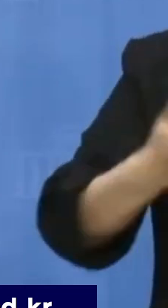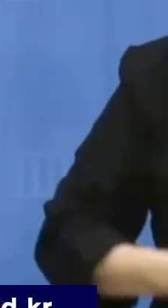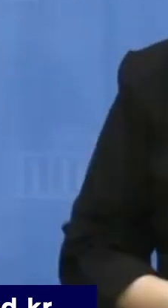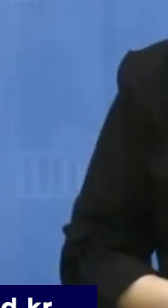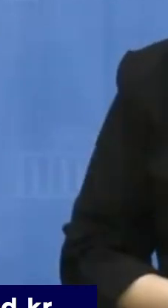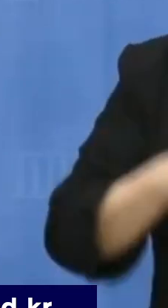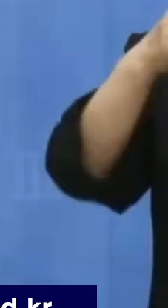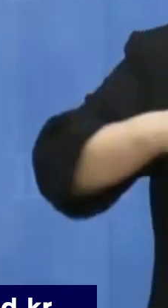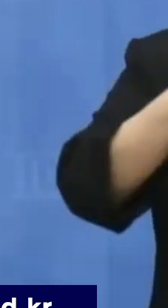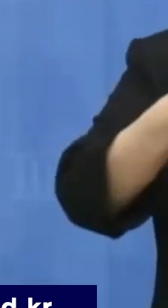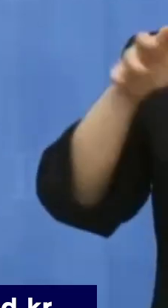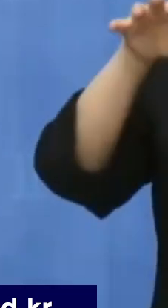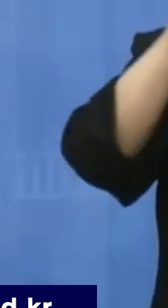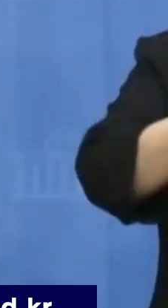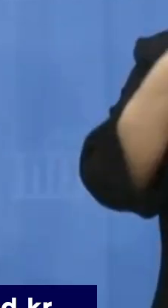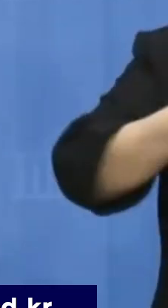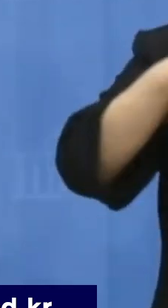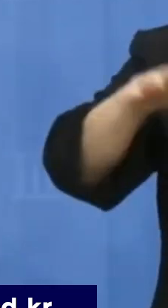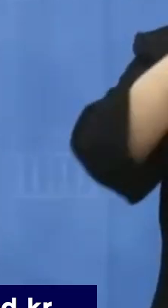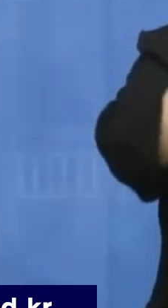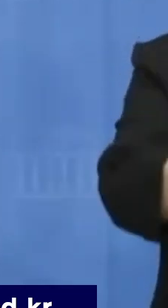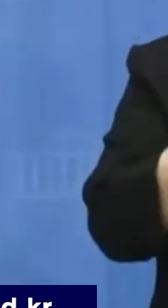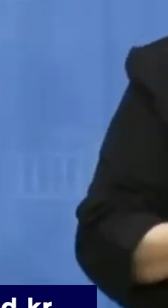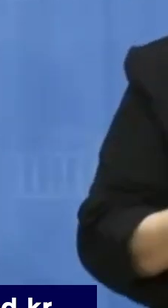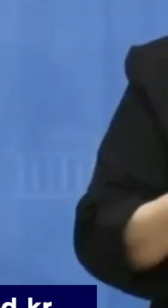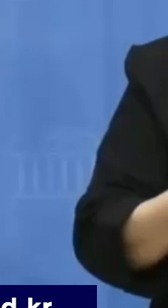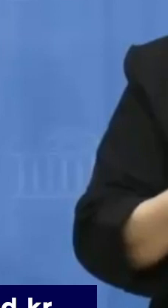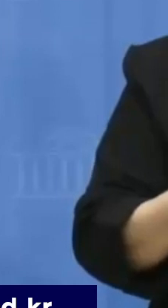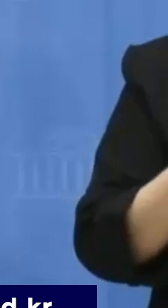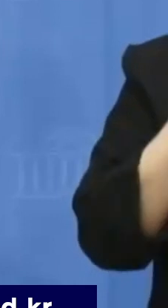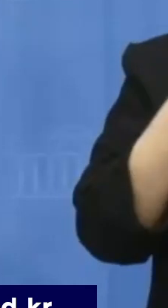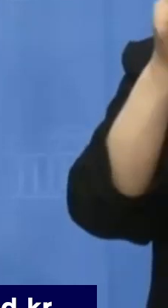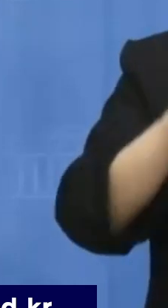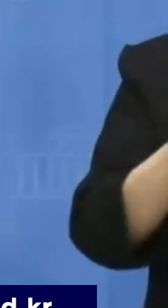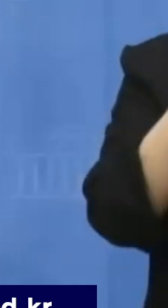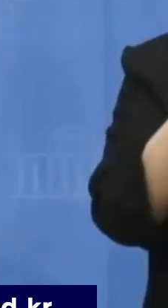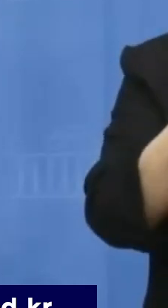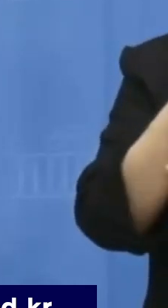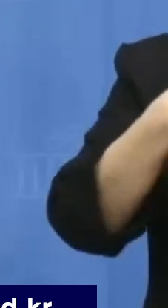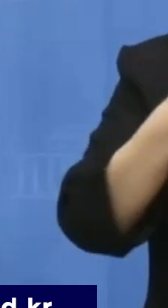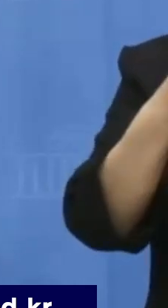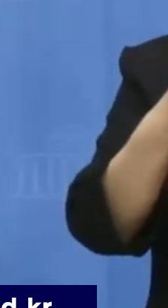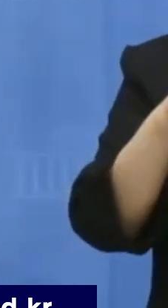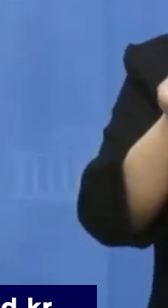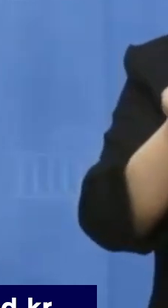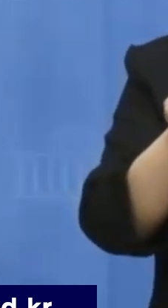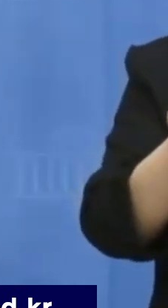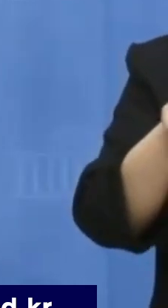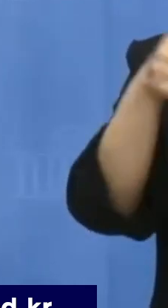20년 집권을 자신했던 오만한 민주당은 정권 보위부라 불렀던 공수처 설치에도